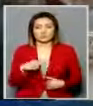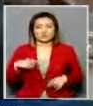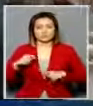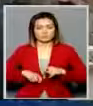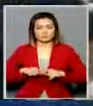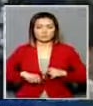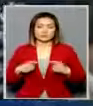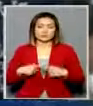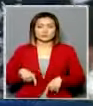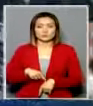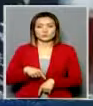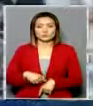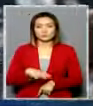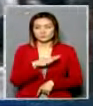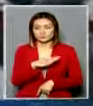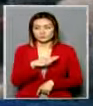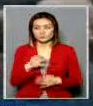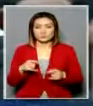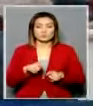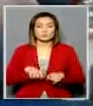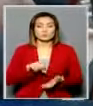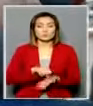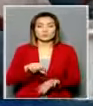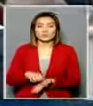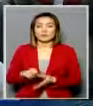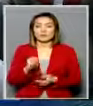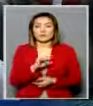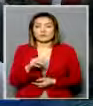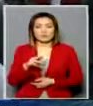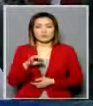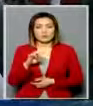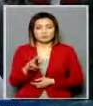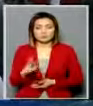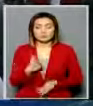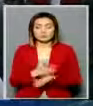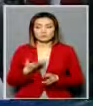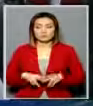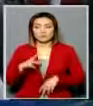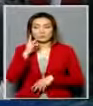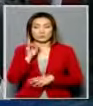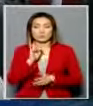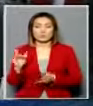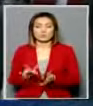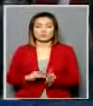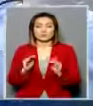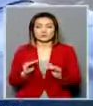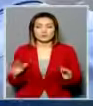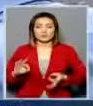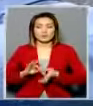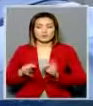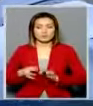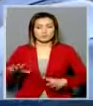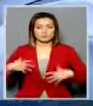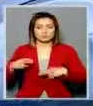де сол сезімді бастан өткерді. Қатысушылар қатарында Арман Тоғанбай да бар. Ол Алматы облысы бойынша оқушыларды